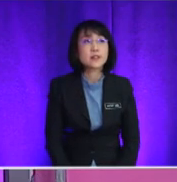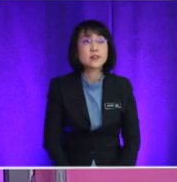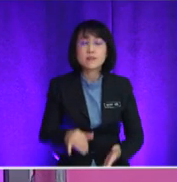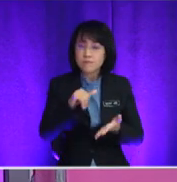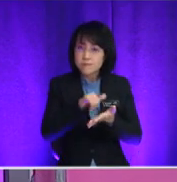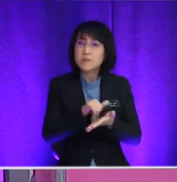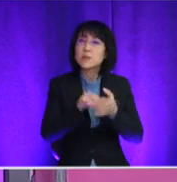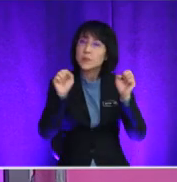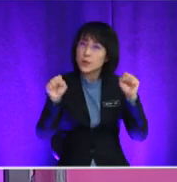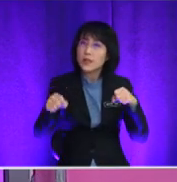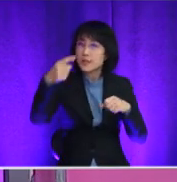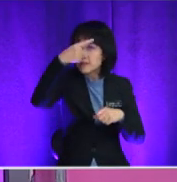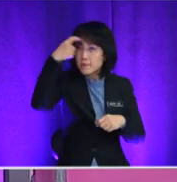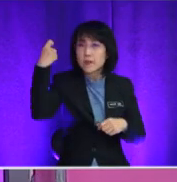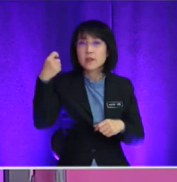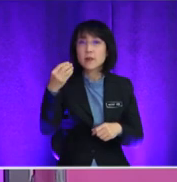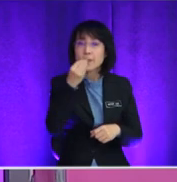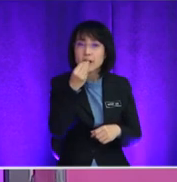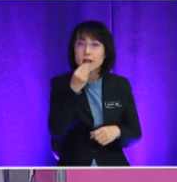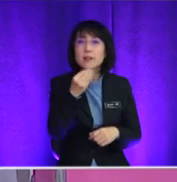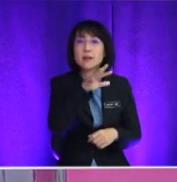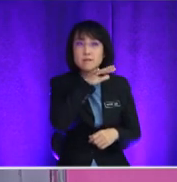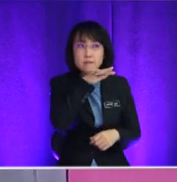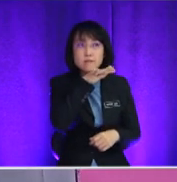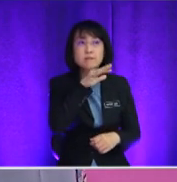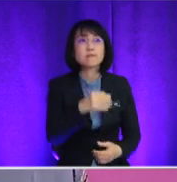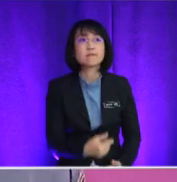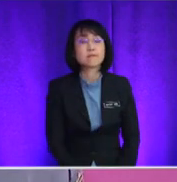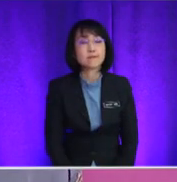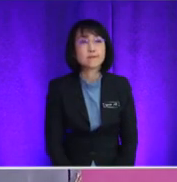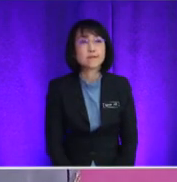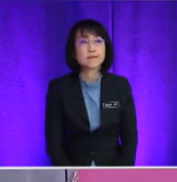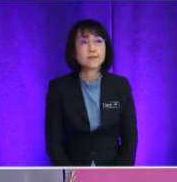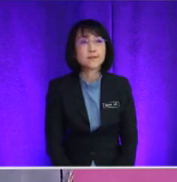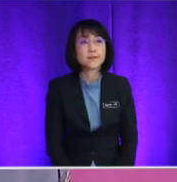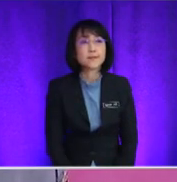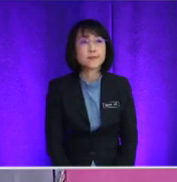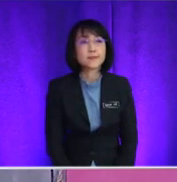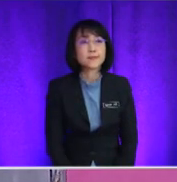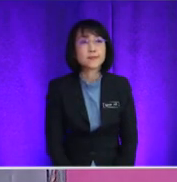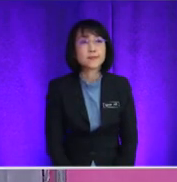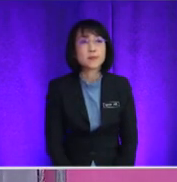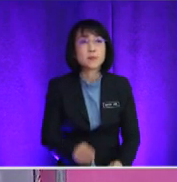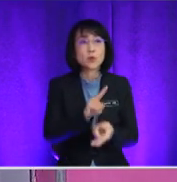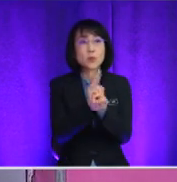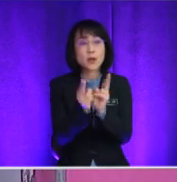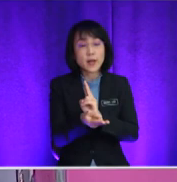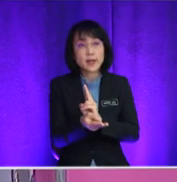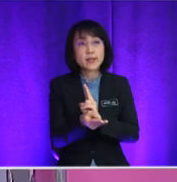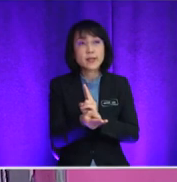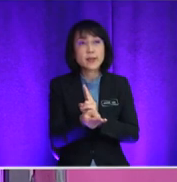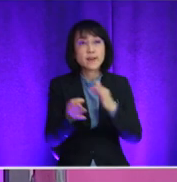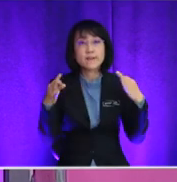bendera ini tapi sebenarnya itu juga boleh menyebabkan pencemaran ya kemudian perubahan fisika yaitu